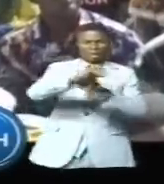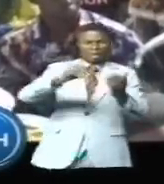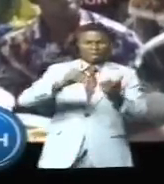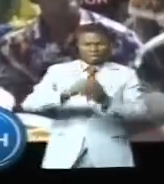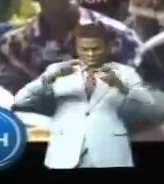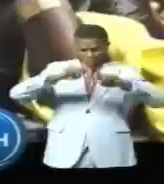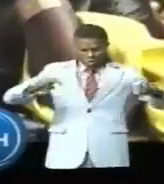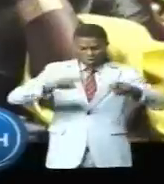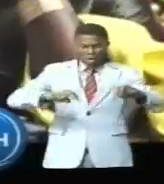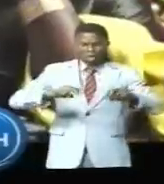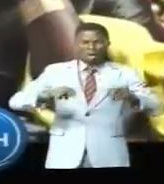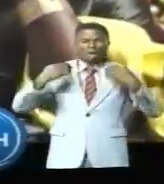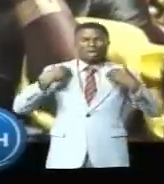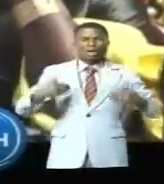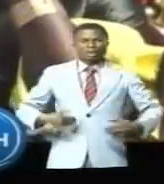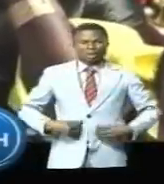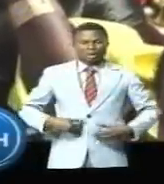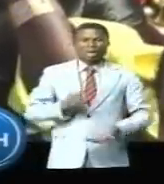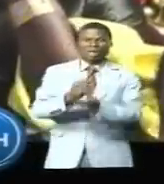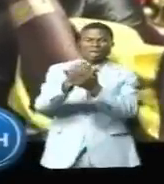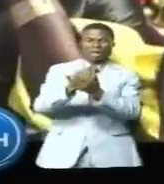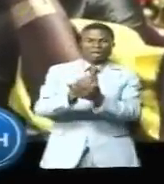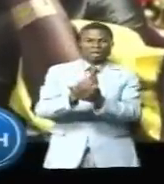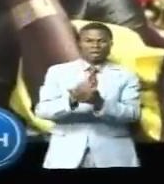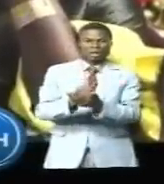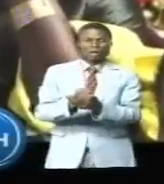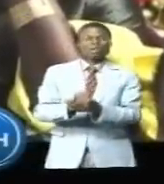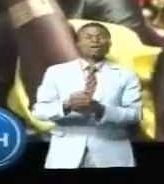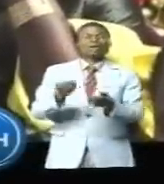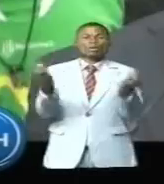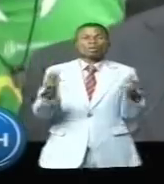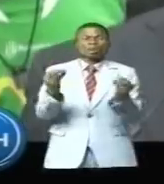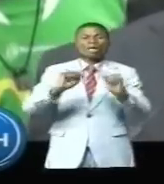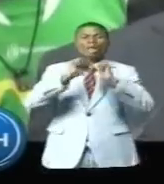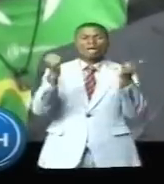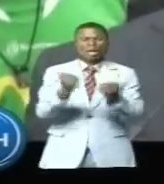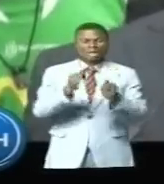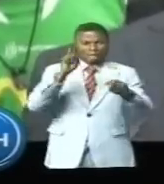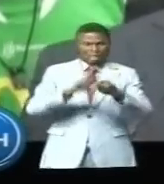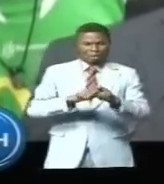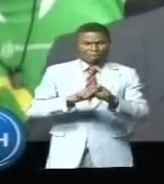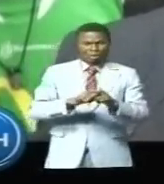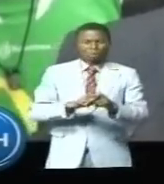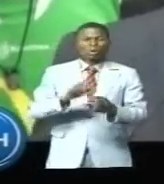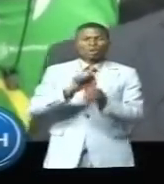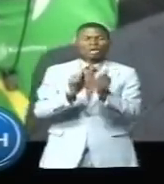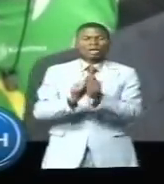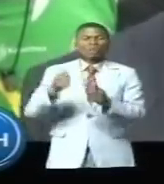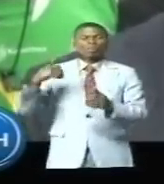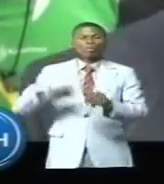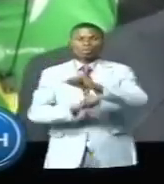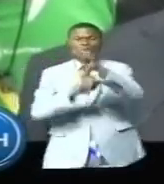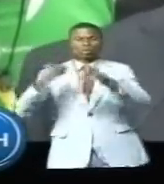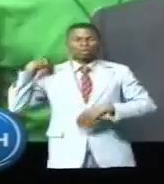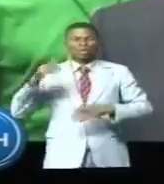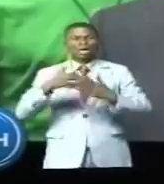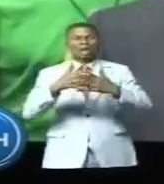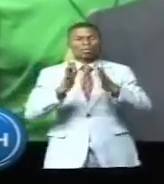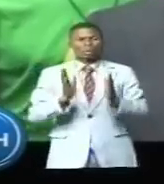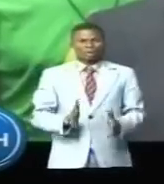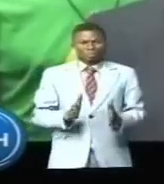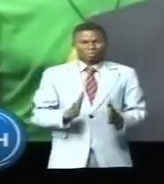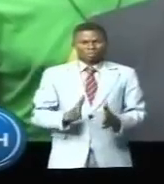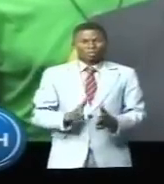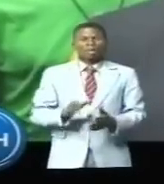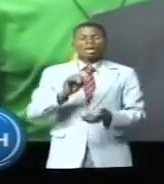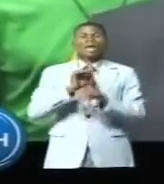d'analyse biomédicale pour aider. Nous vivons grâce à nos cotisations parce que les associations vivent aussi grâce à la subvention de l'État, les partenaires et tout ça.